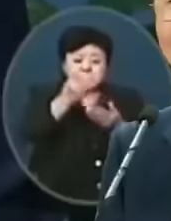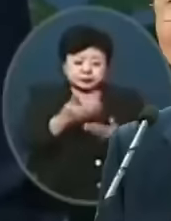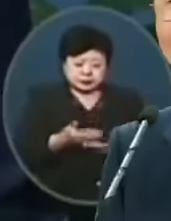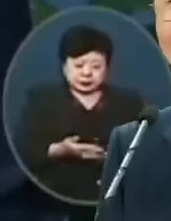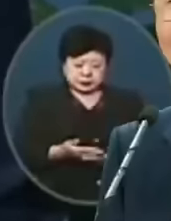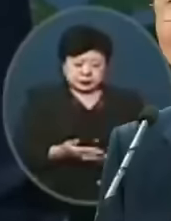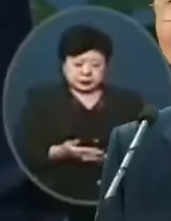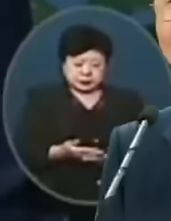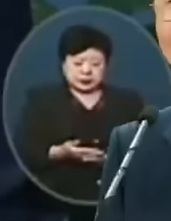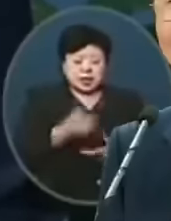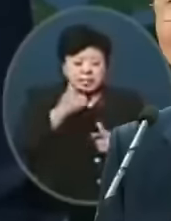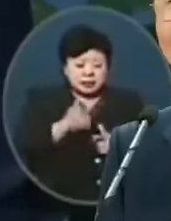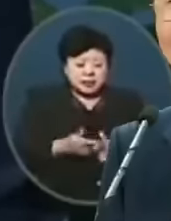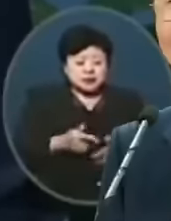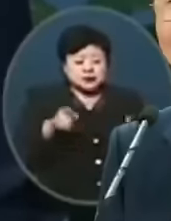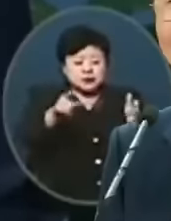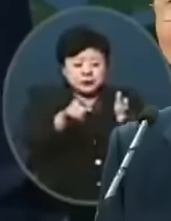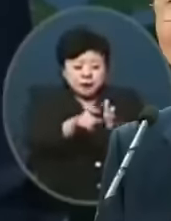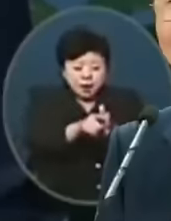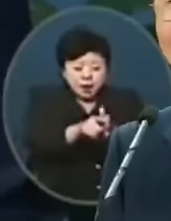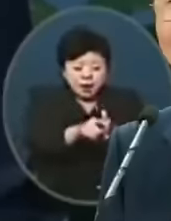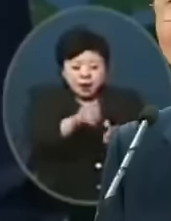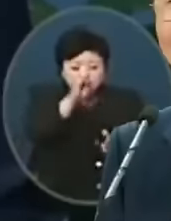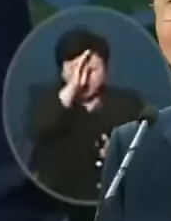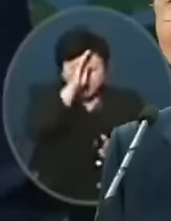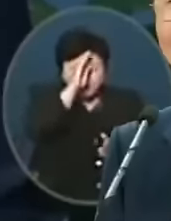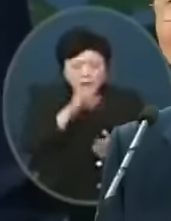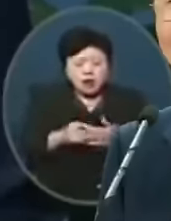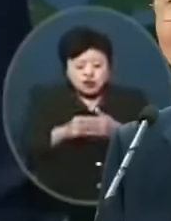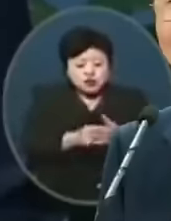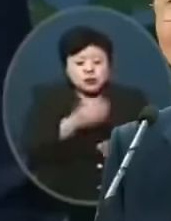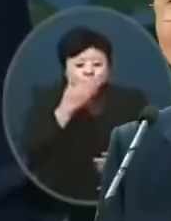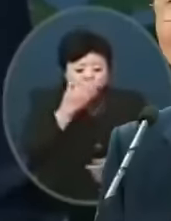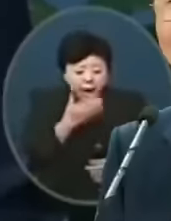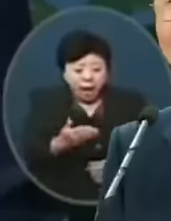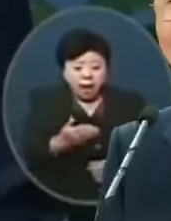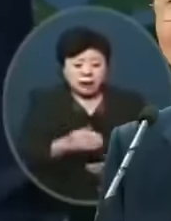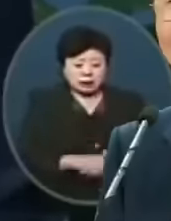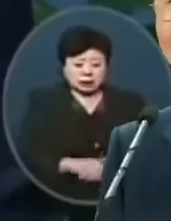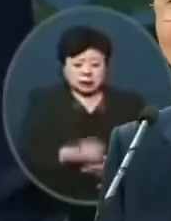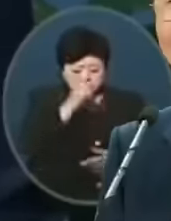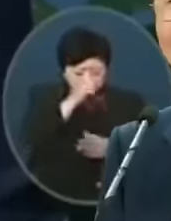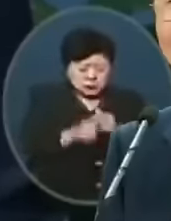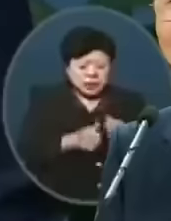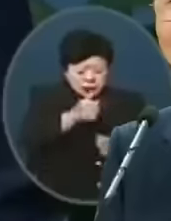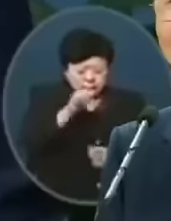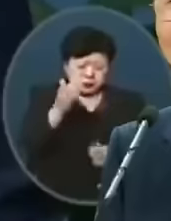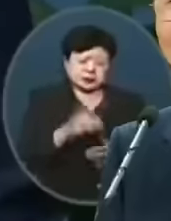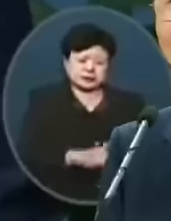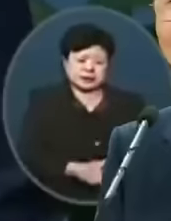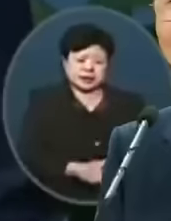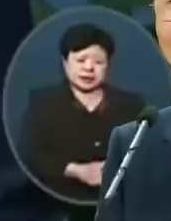청산하고 예수님을 믿음으로 질병을 극복할 수가 있게 만들어주신 좋은 하나님 아니십니까?